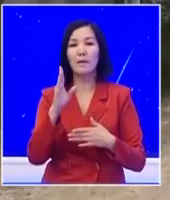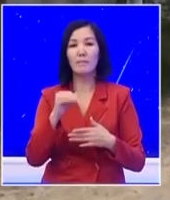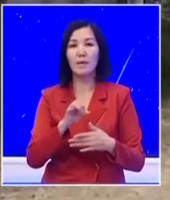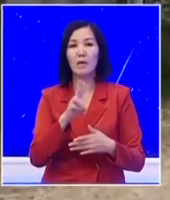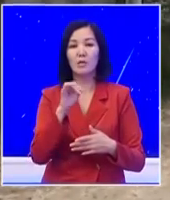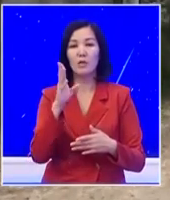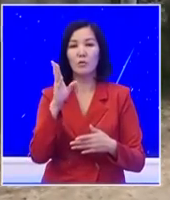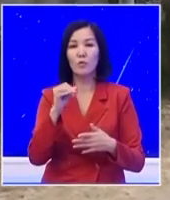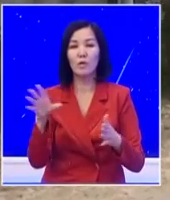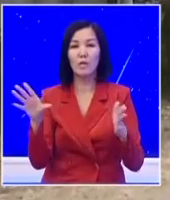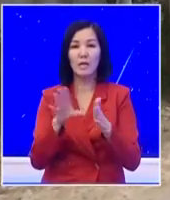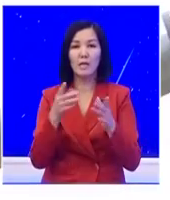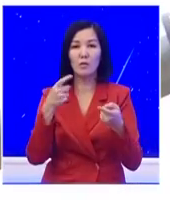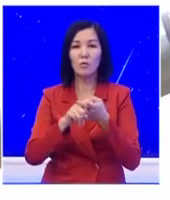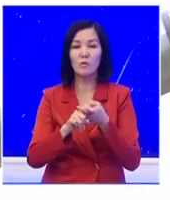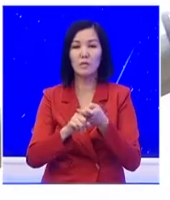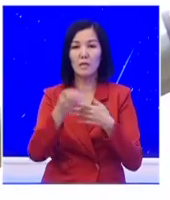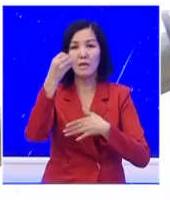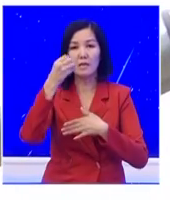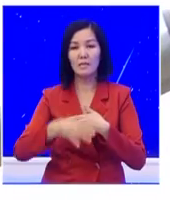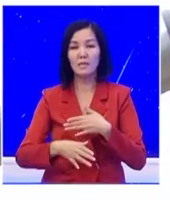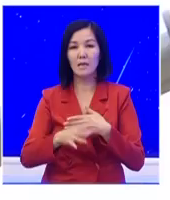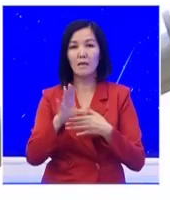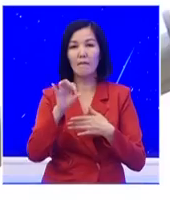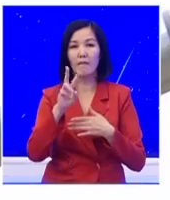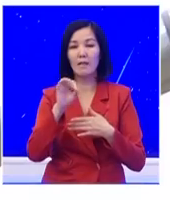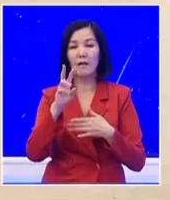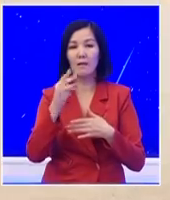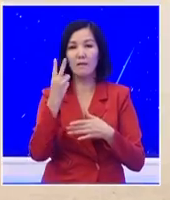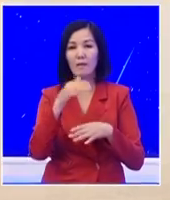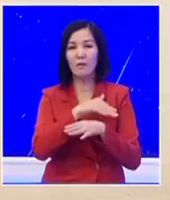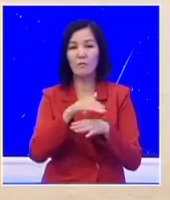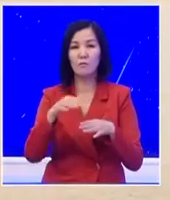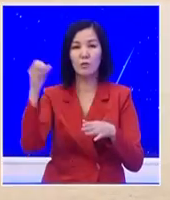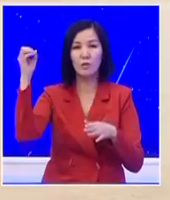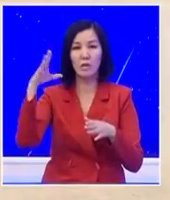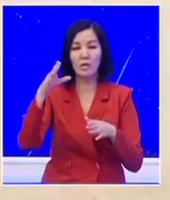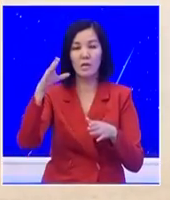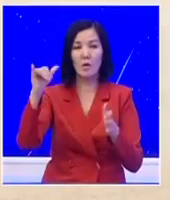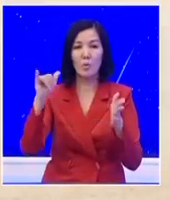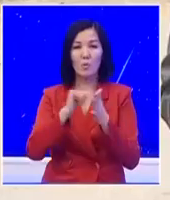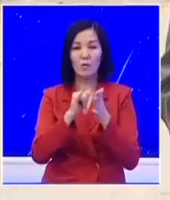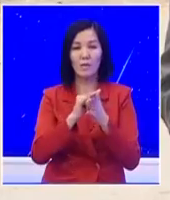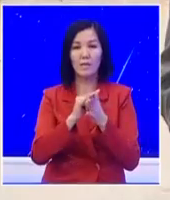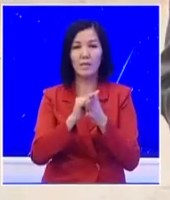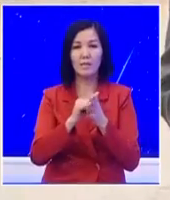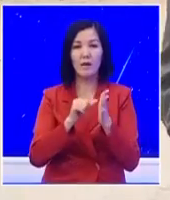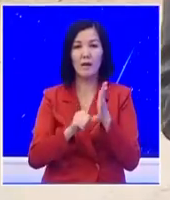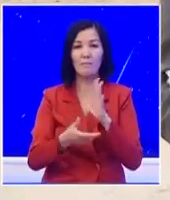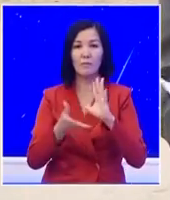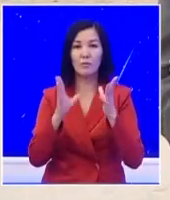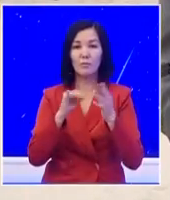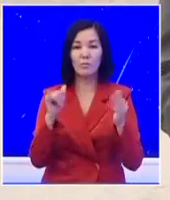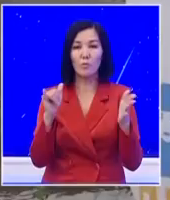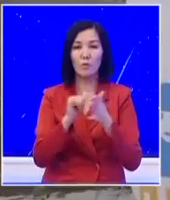Ақшатоған ауылына жарық барды. Центральная және Виноградова көшелеріне жарық шамдары орнатылып жатыр. Бас аяғы 60 дана шам